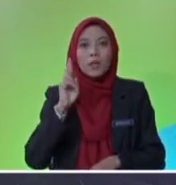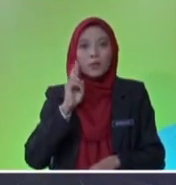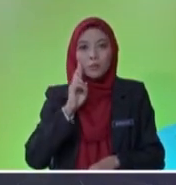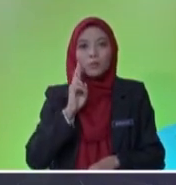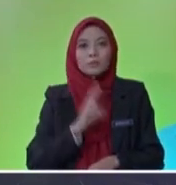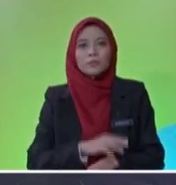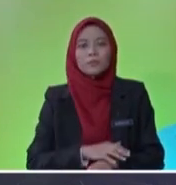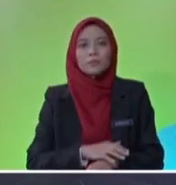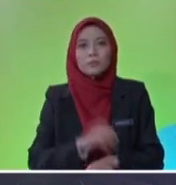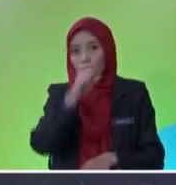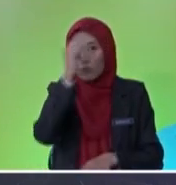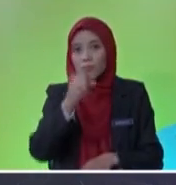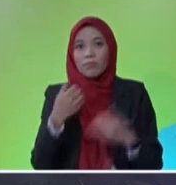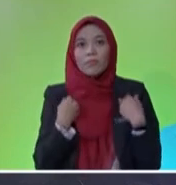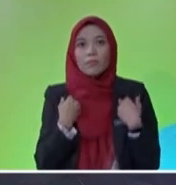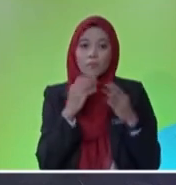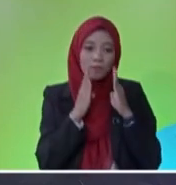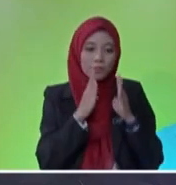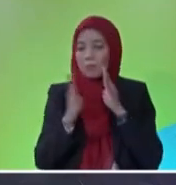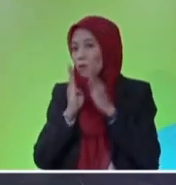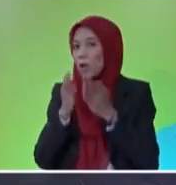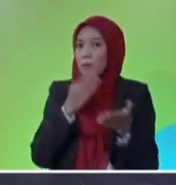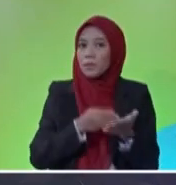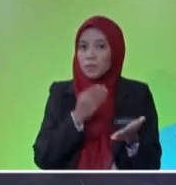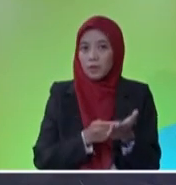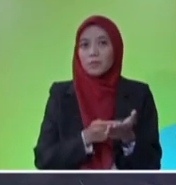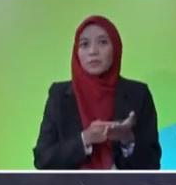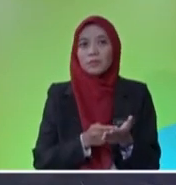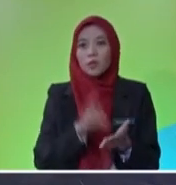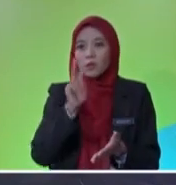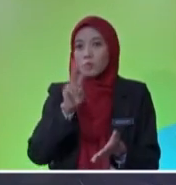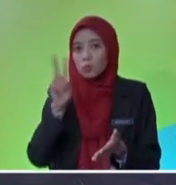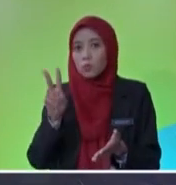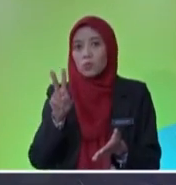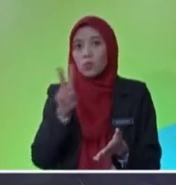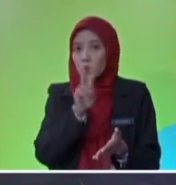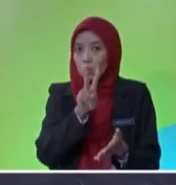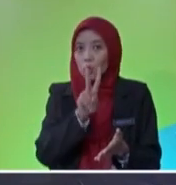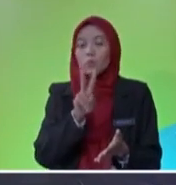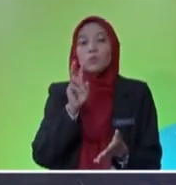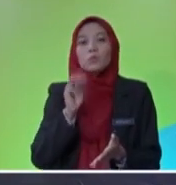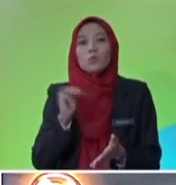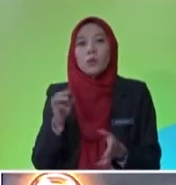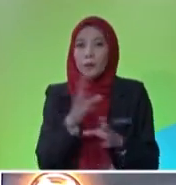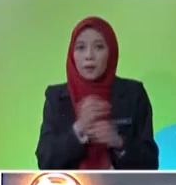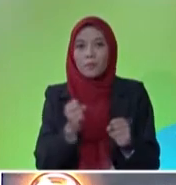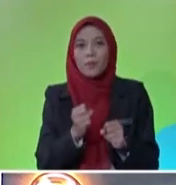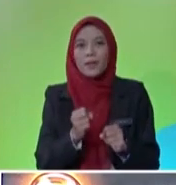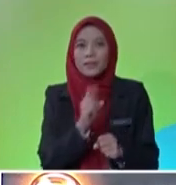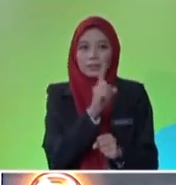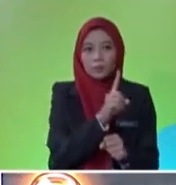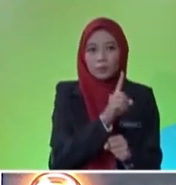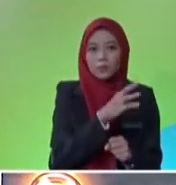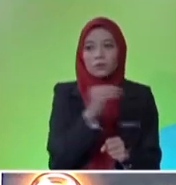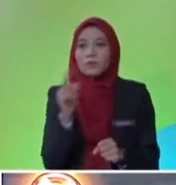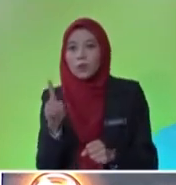bersahaja perbincangan Iya CO2 gitu bagi kita bagi satu sirip kepada keduanya 11 dan 12